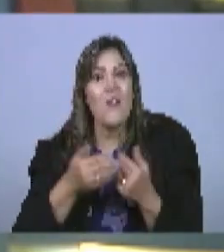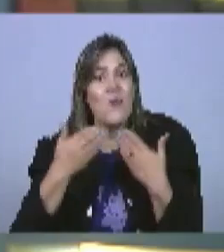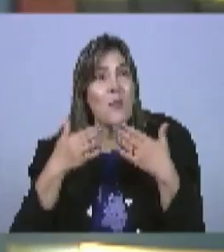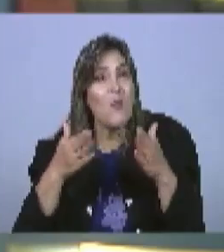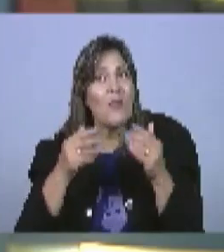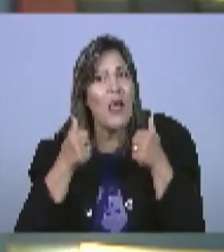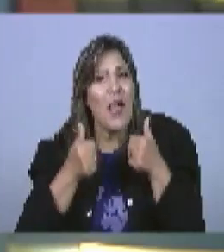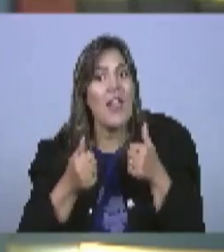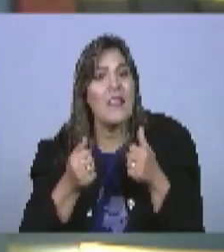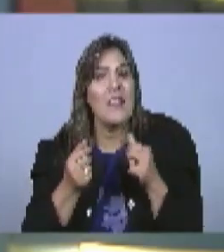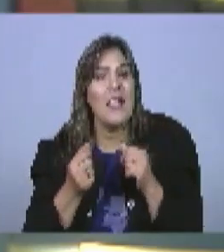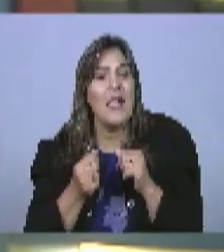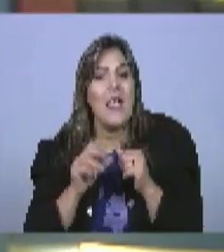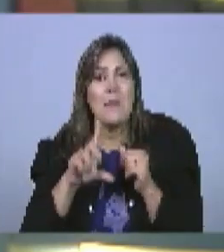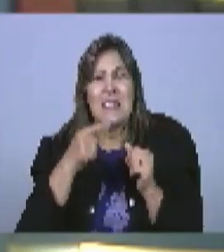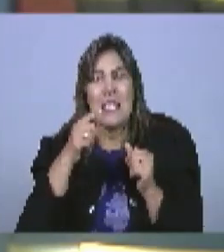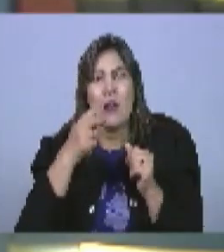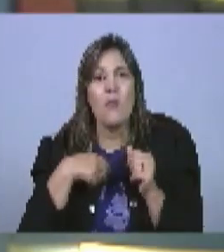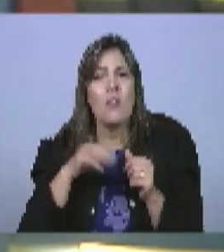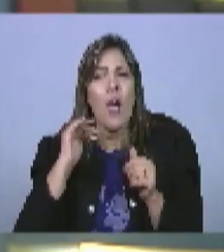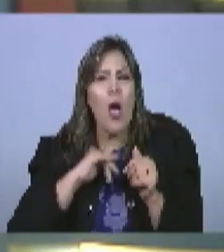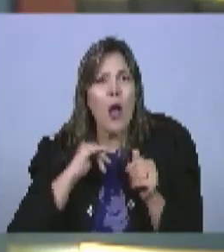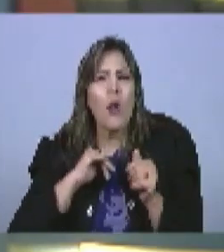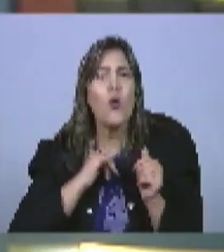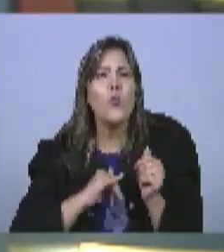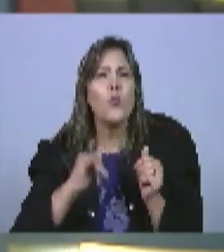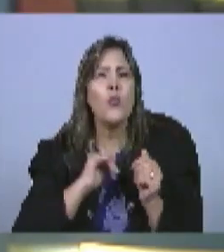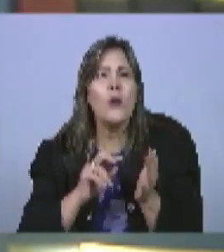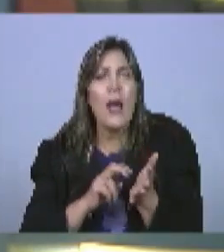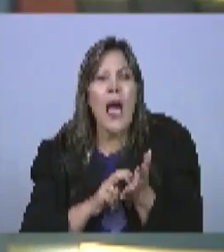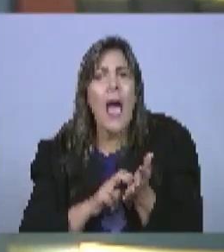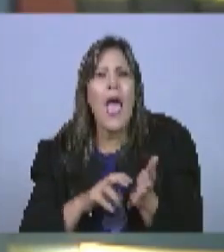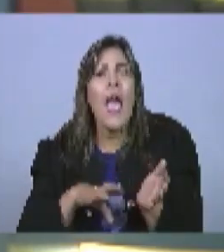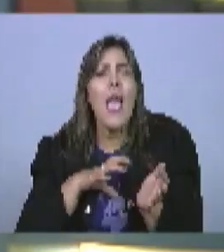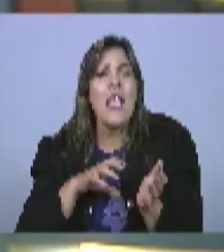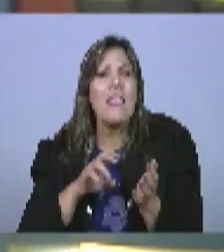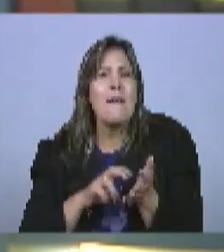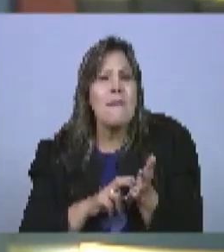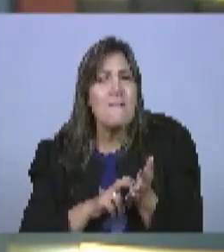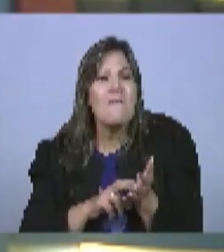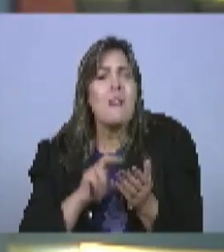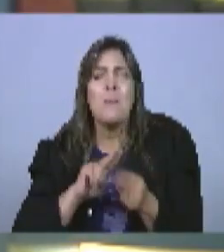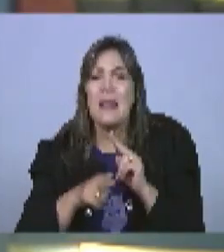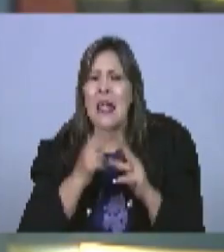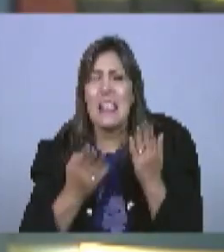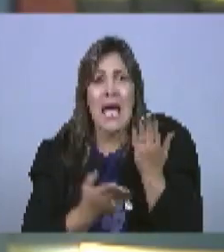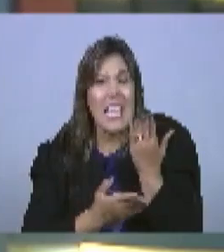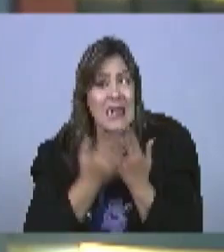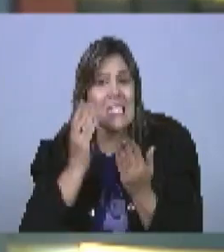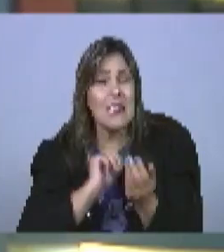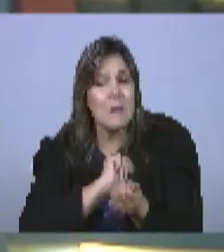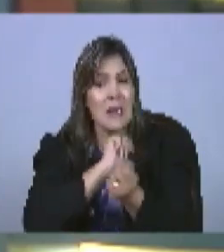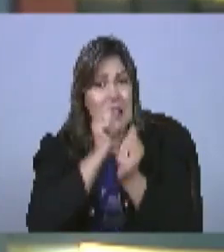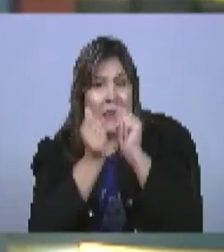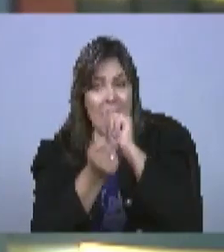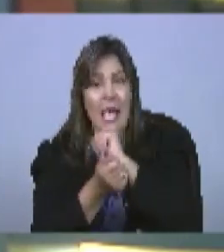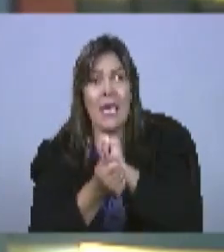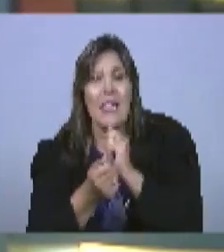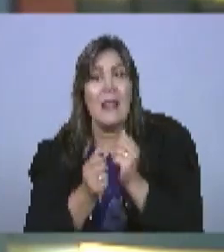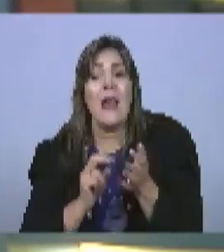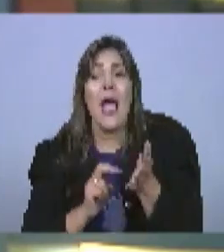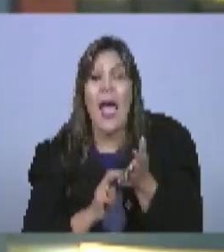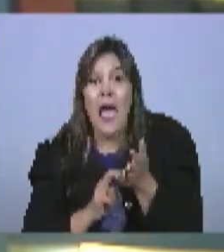اكتر لكن لو هنفضل خايفين من كل حاجه خايفين من الجديد خايفين من التغيير خايفين